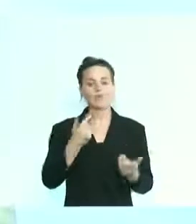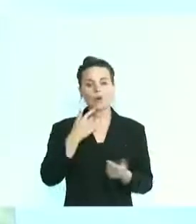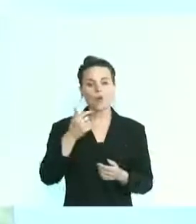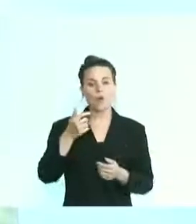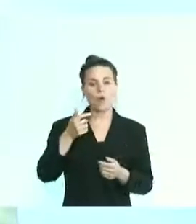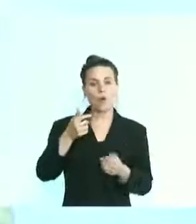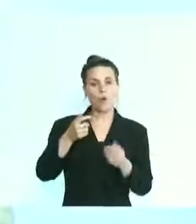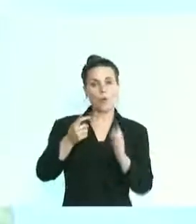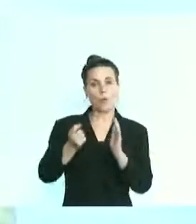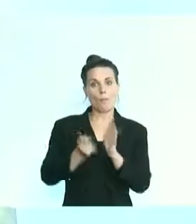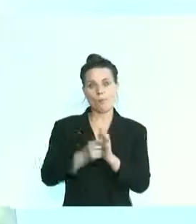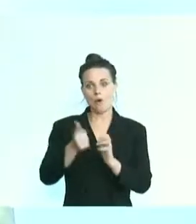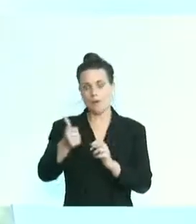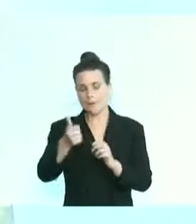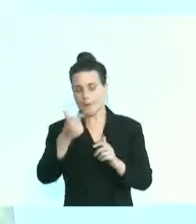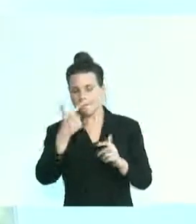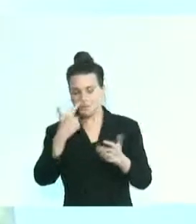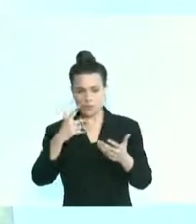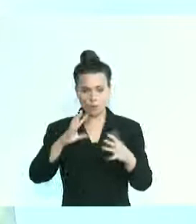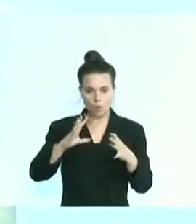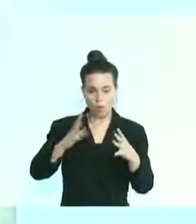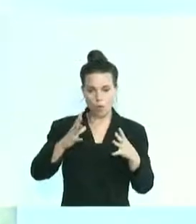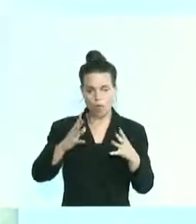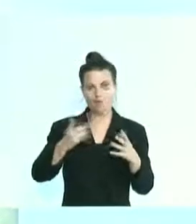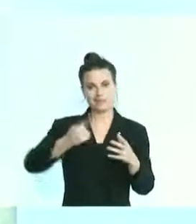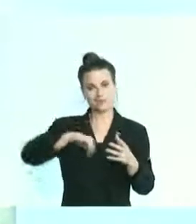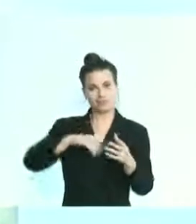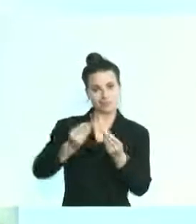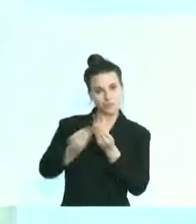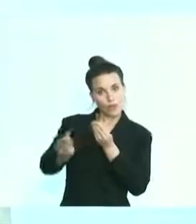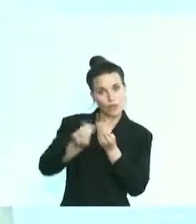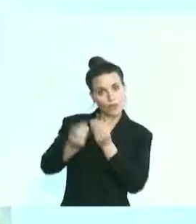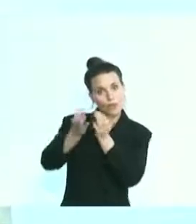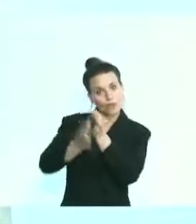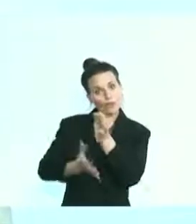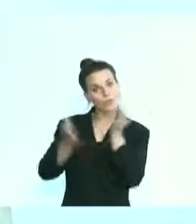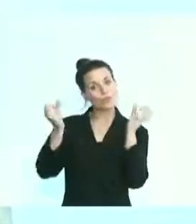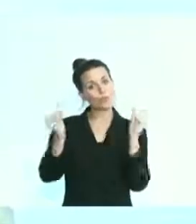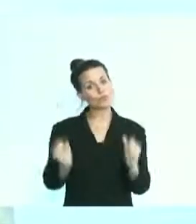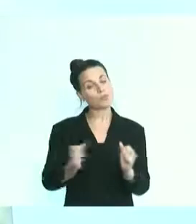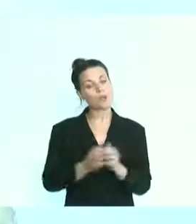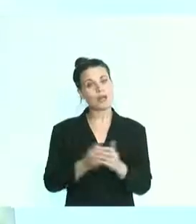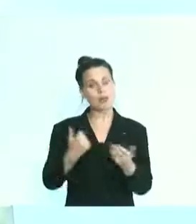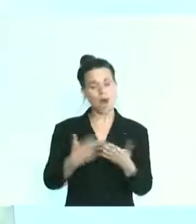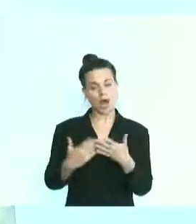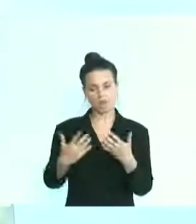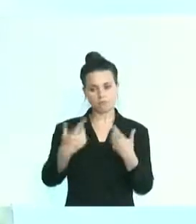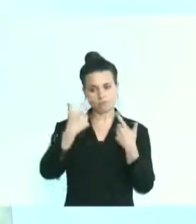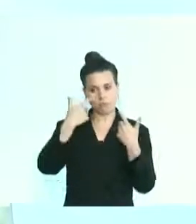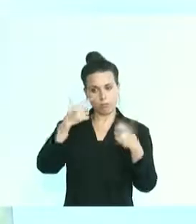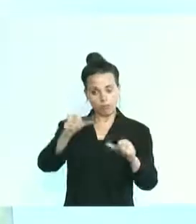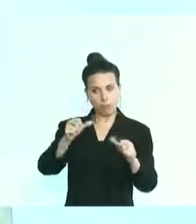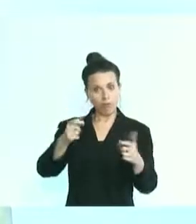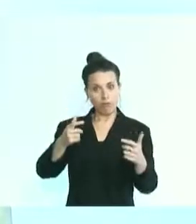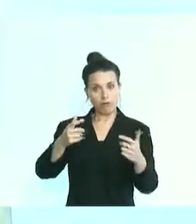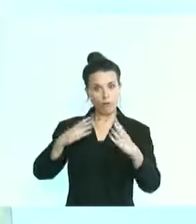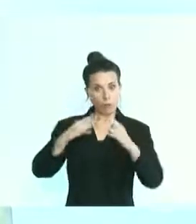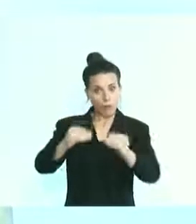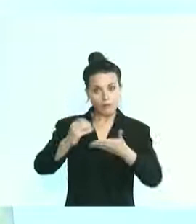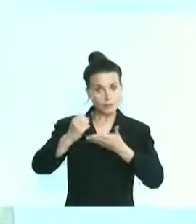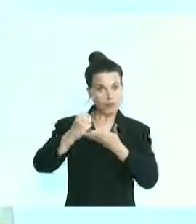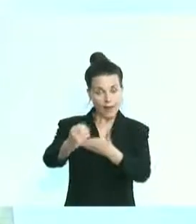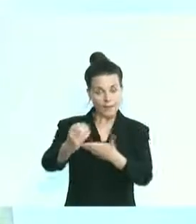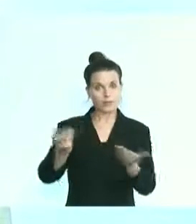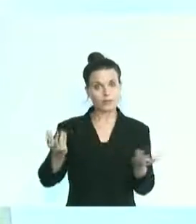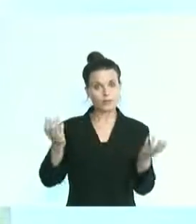leurs problèmes. Et donc en fait c'est là où on voit qu'on peut les aider en fait concrètement et donc il